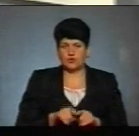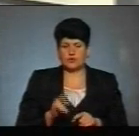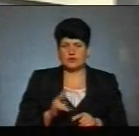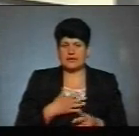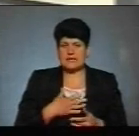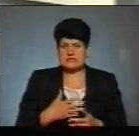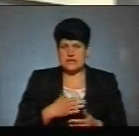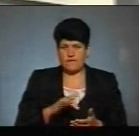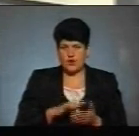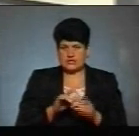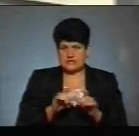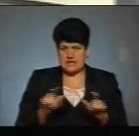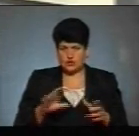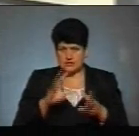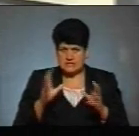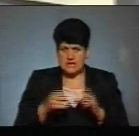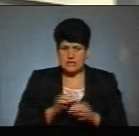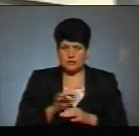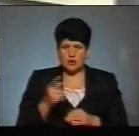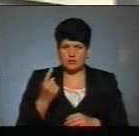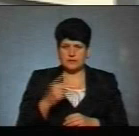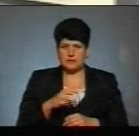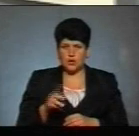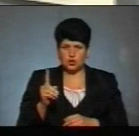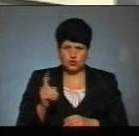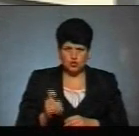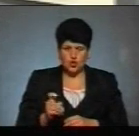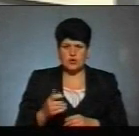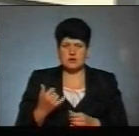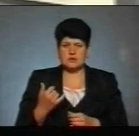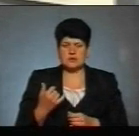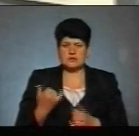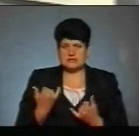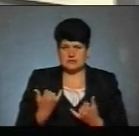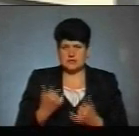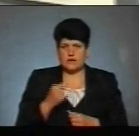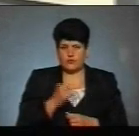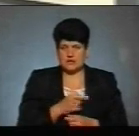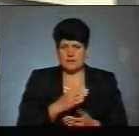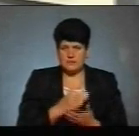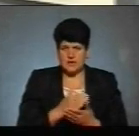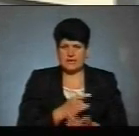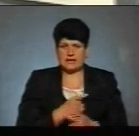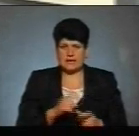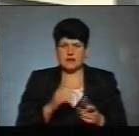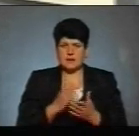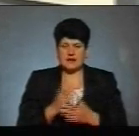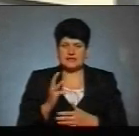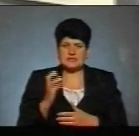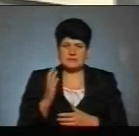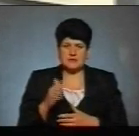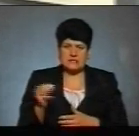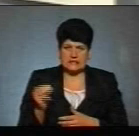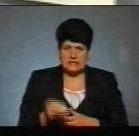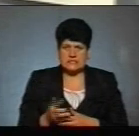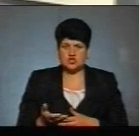Так? Загальний проєкт десь 1 100 000, зараз вони мають, лікарня має 350 тисяч.